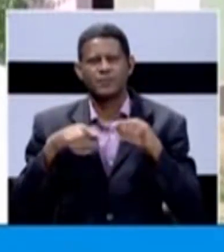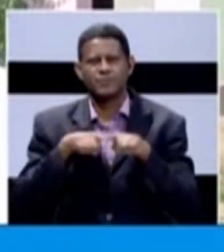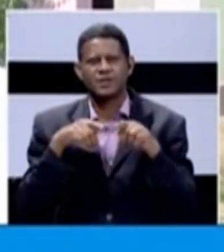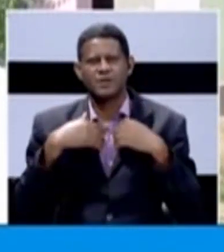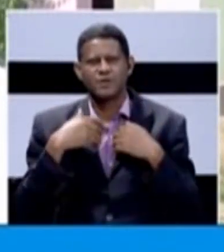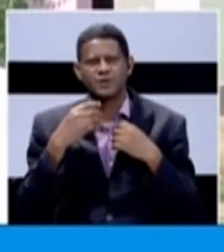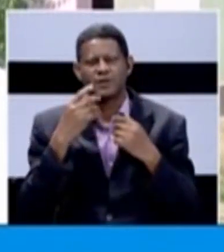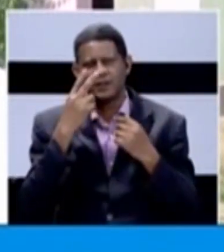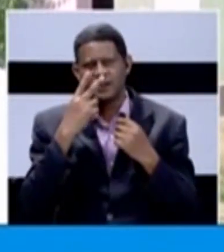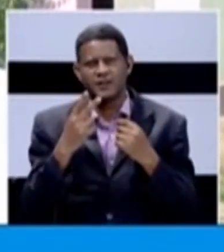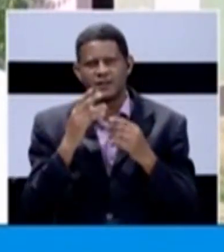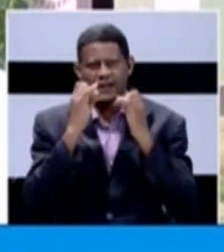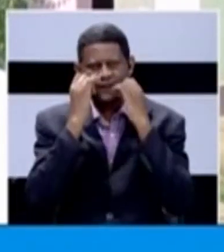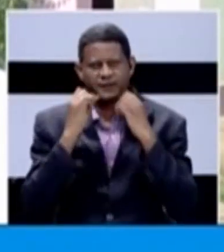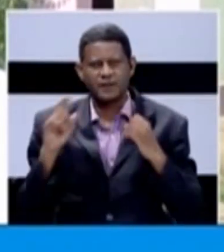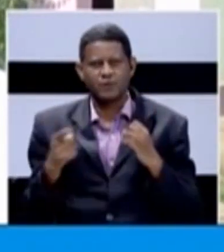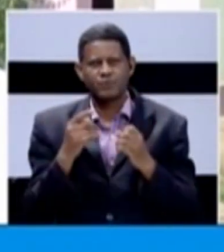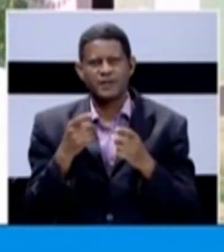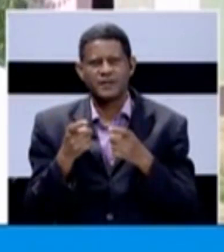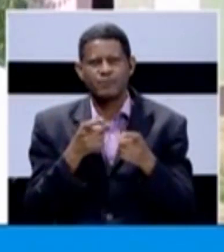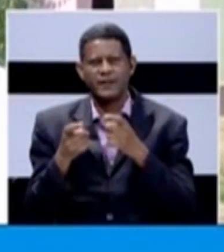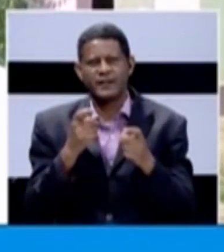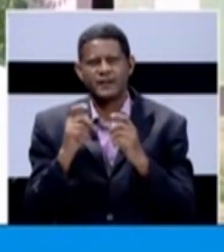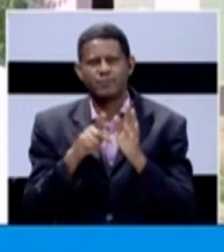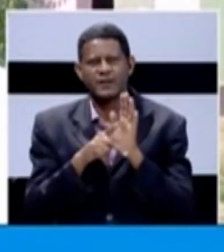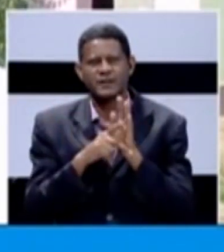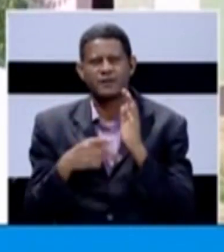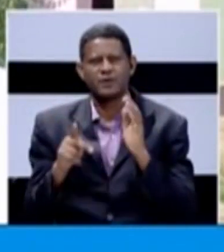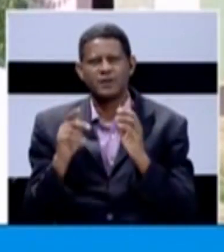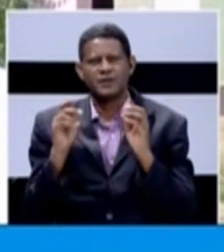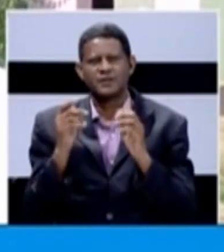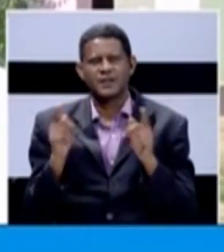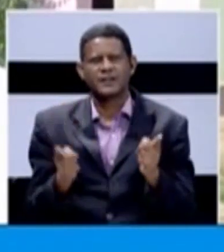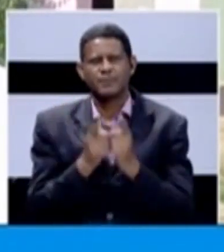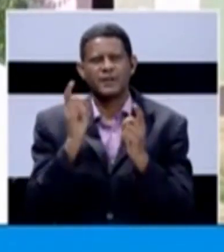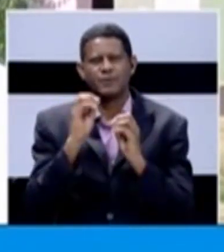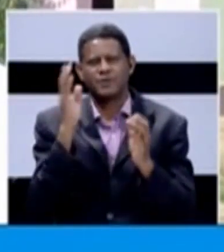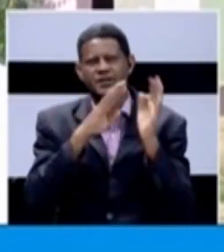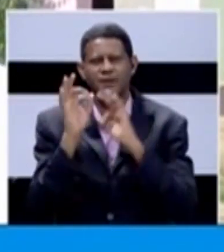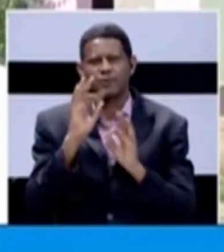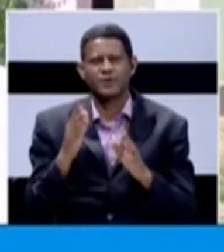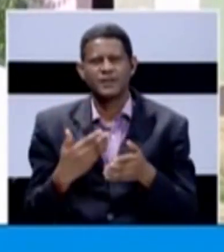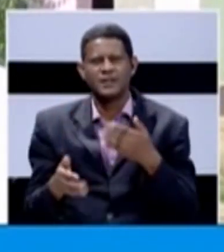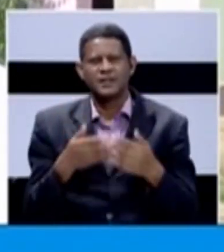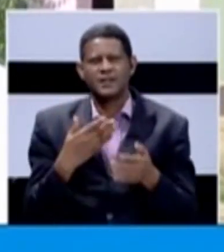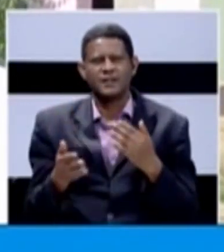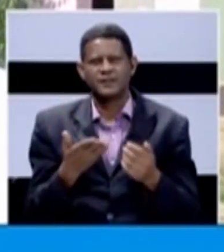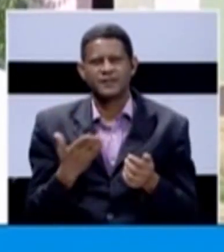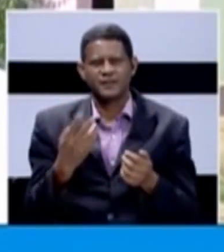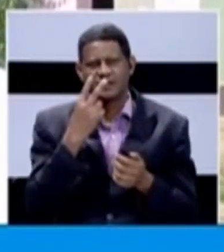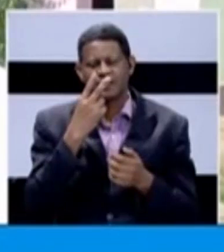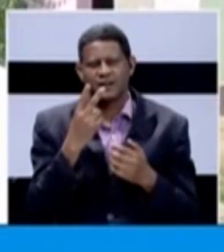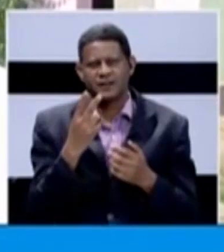ናይ ፀጥታ ፀገም ኮነ ዋላ እውን ብገዛ ፓርቲ እውን ዘጋጠመና ምንም ዓይነት ችግር የለን። ቀለልቲ ነገራት